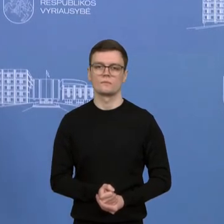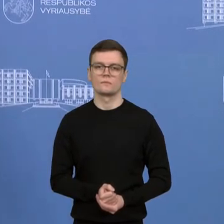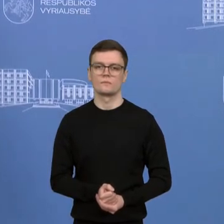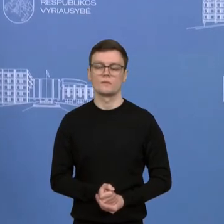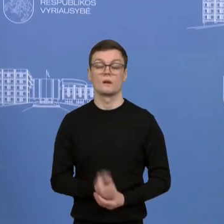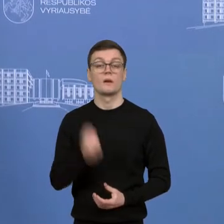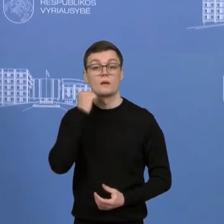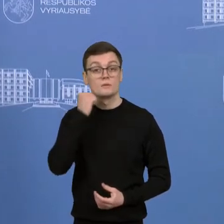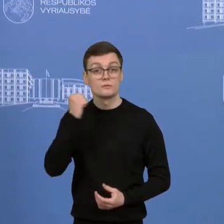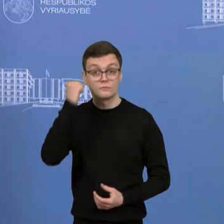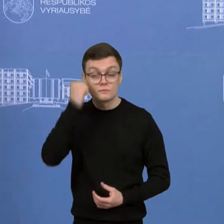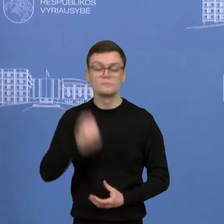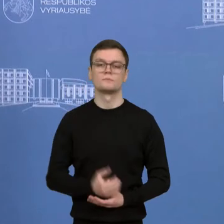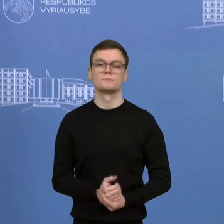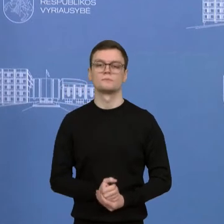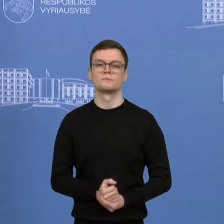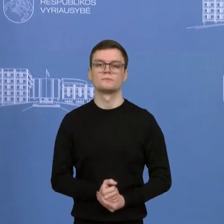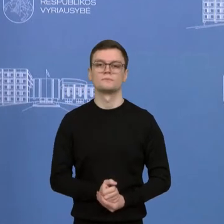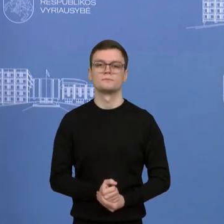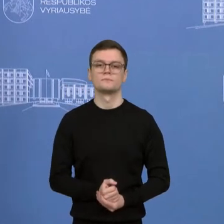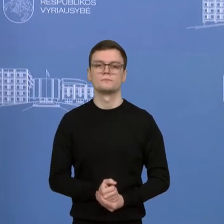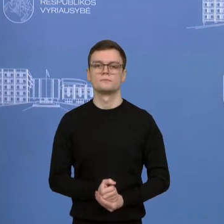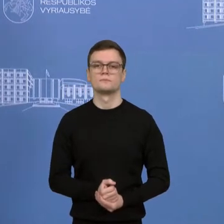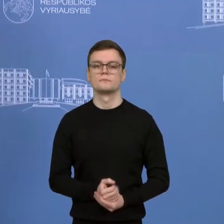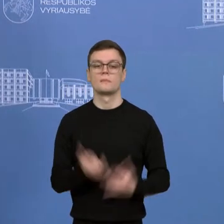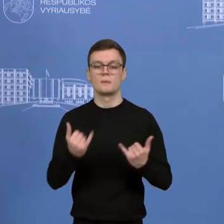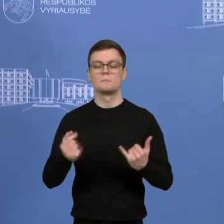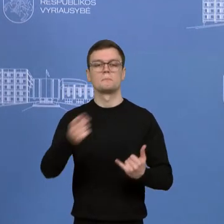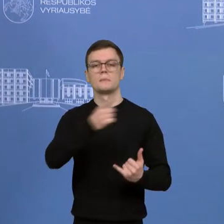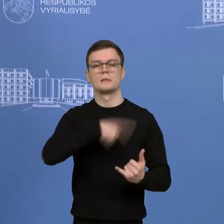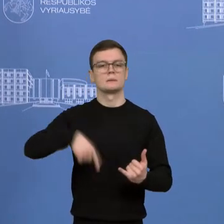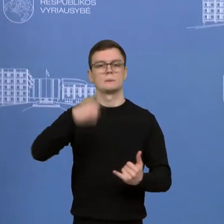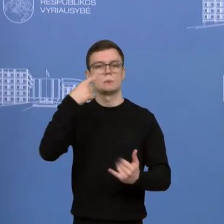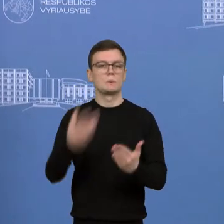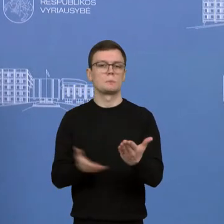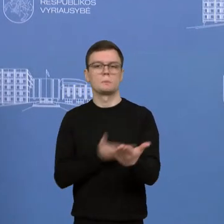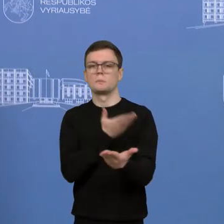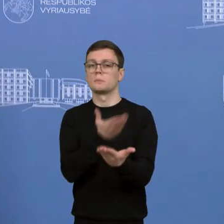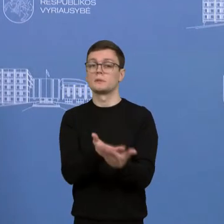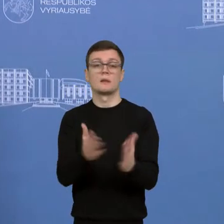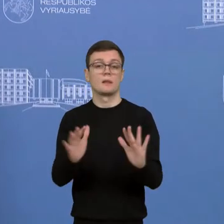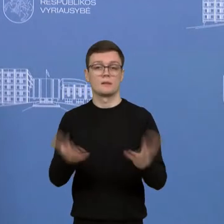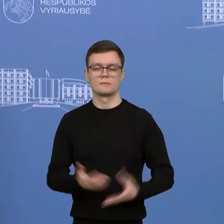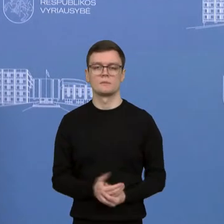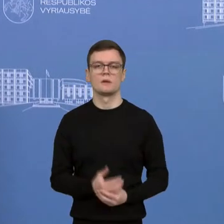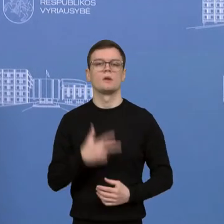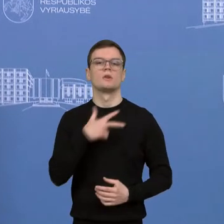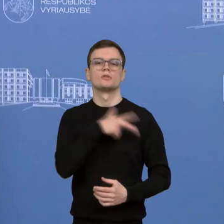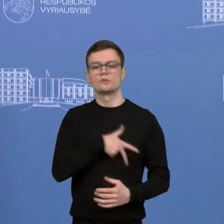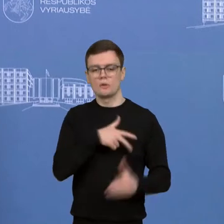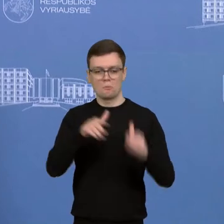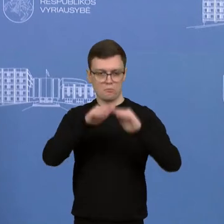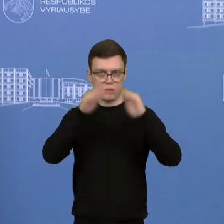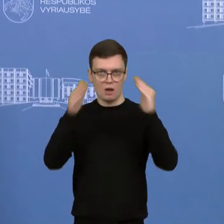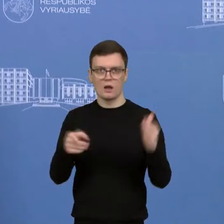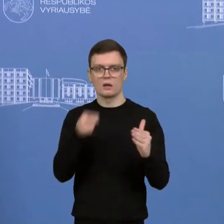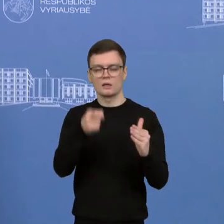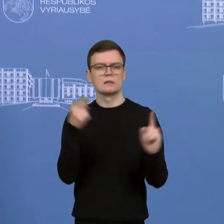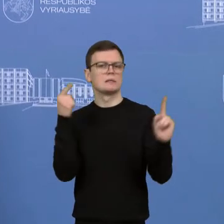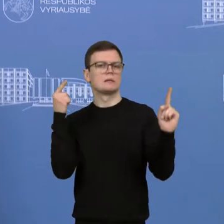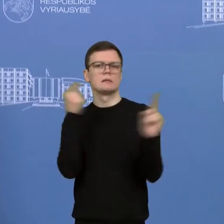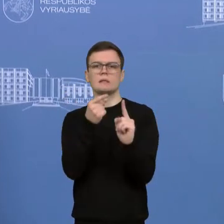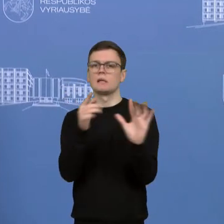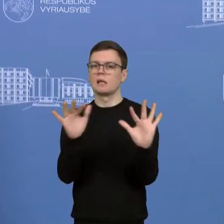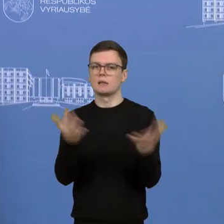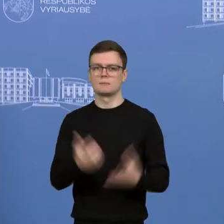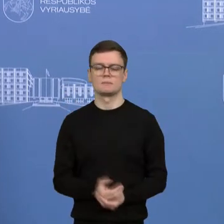Taip, ačiū labai. Mes norėtumėm pristatyti socialinį paketą, būtent siekiant